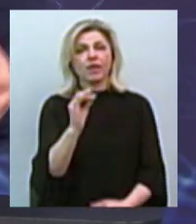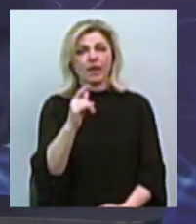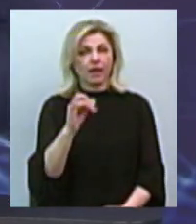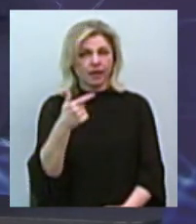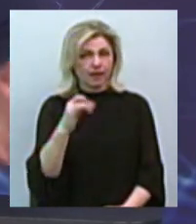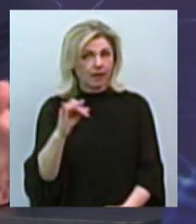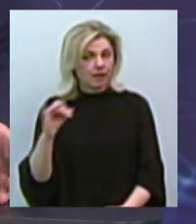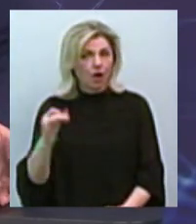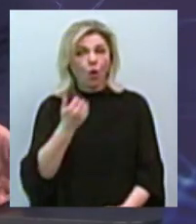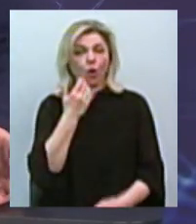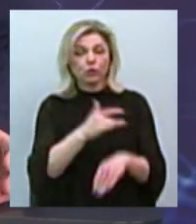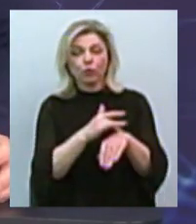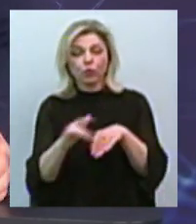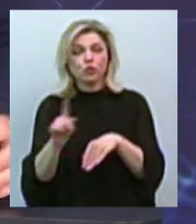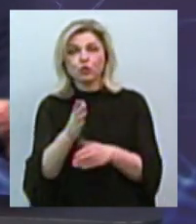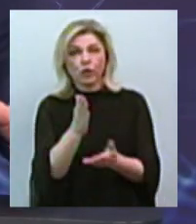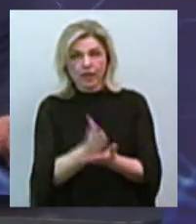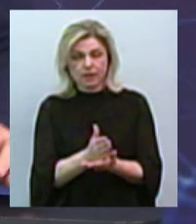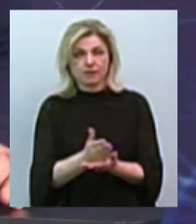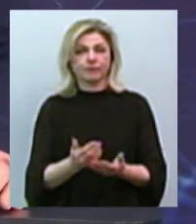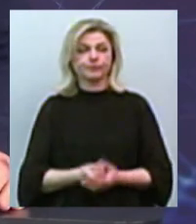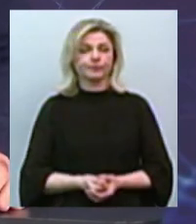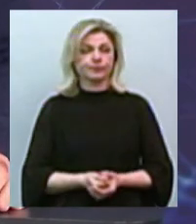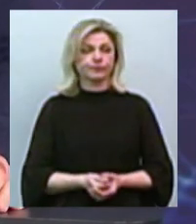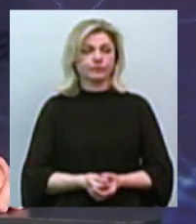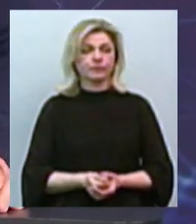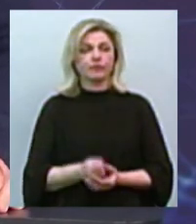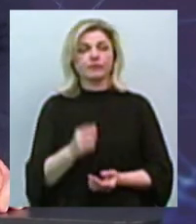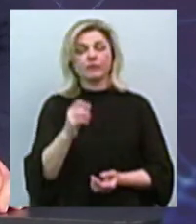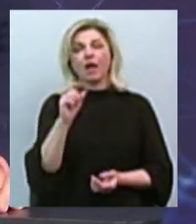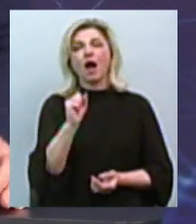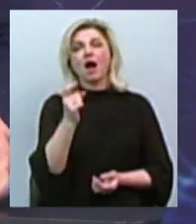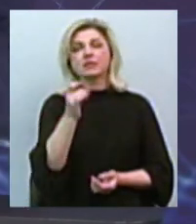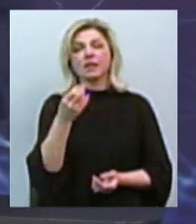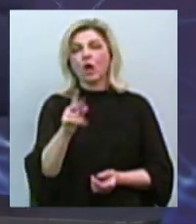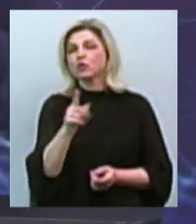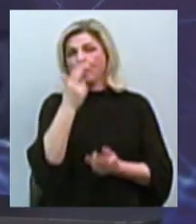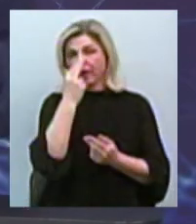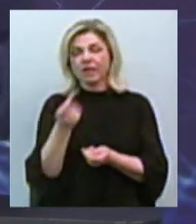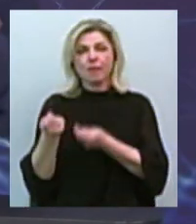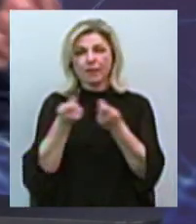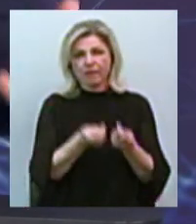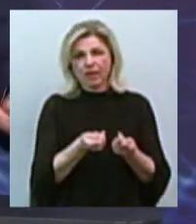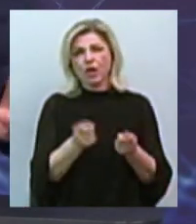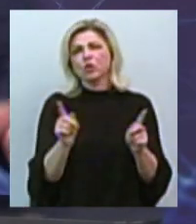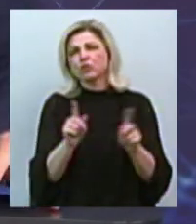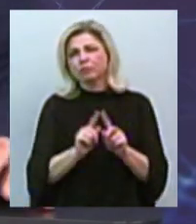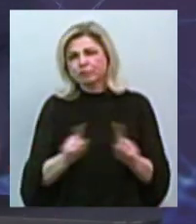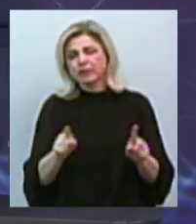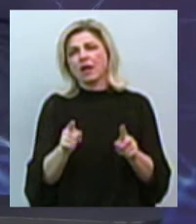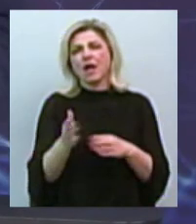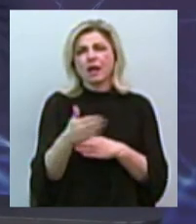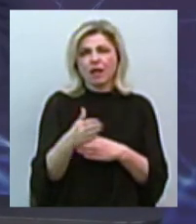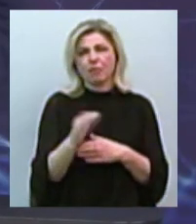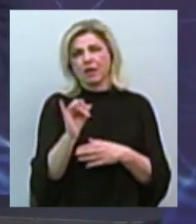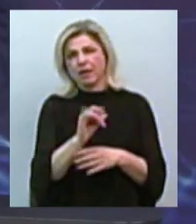Да, да, когда закончится то, что есть. Совершенно верно, там с Азии, которые привыкли возить. То есть каракатица какая-то, осьминожек не будет.